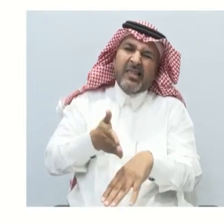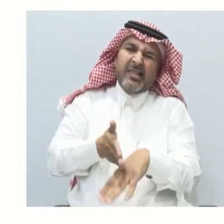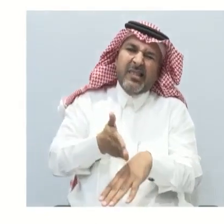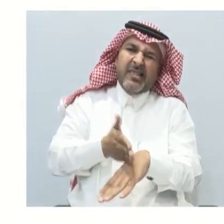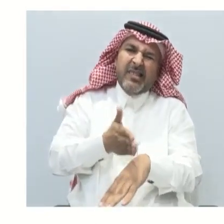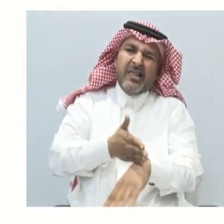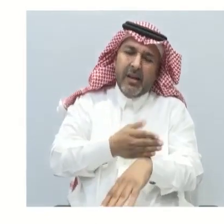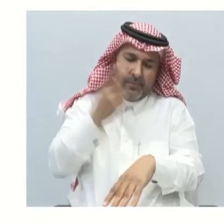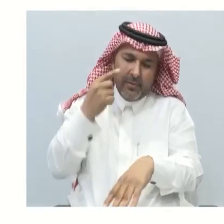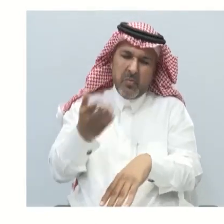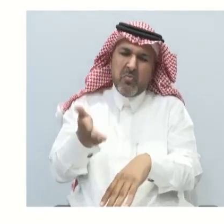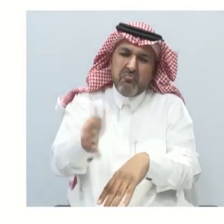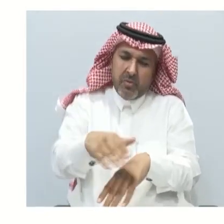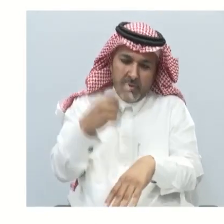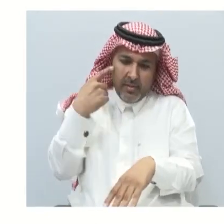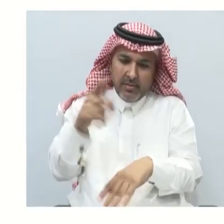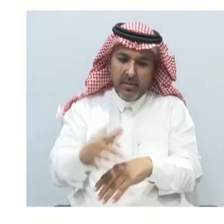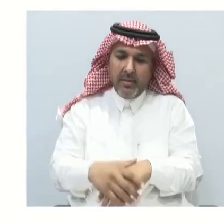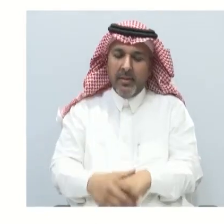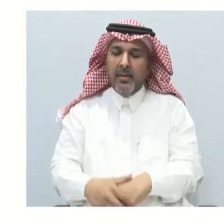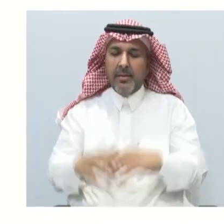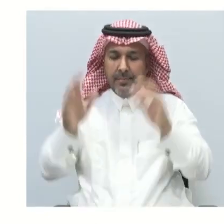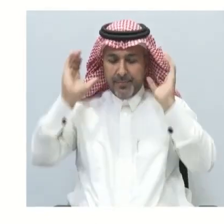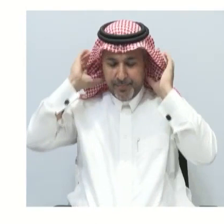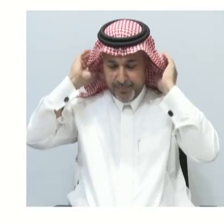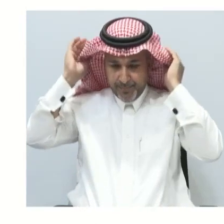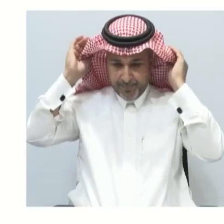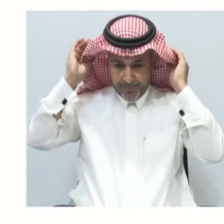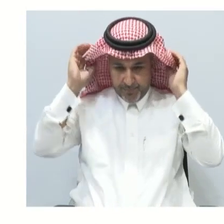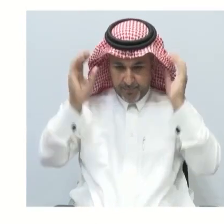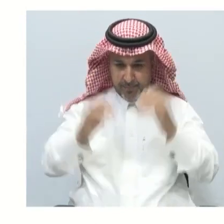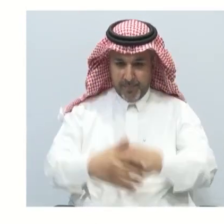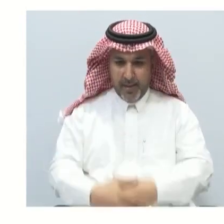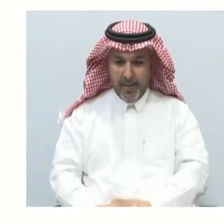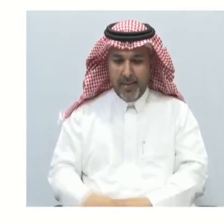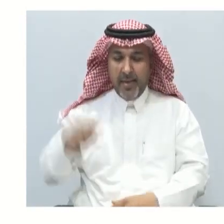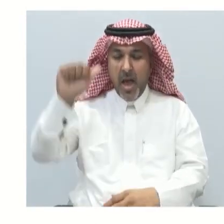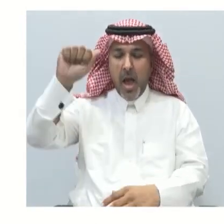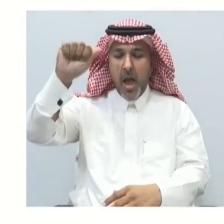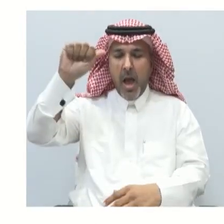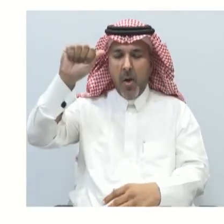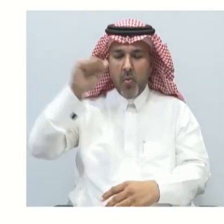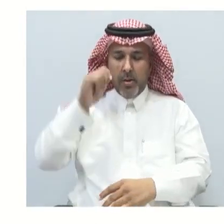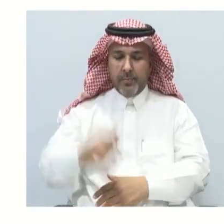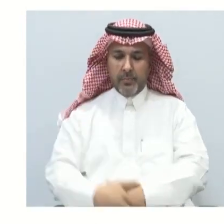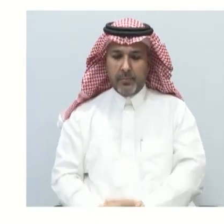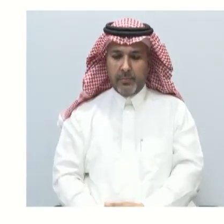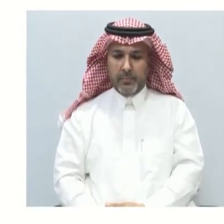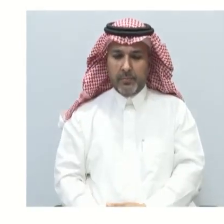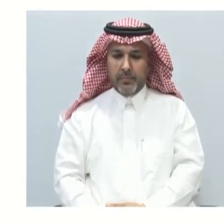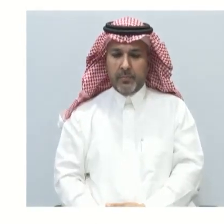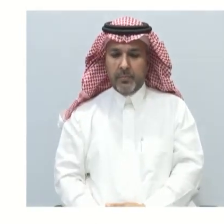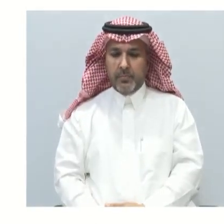المتغير المستقل نقول هو دائما نبحث عن السبب والمتغير التابع نبحث عن ايش نبحث عن